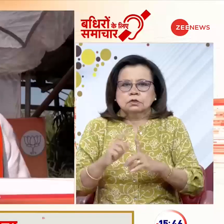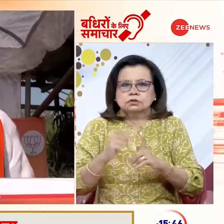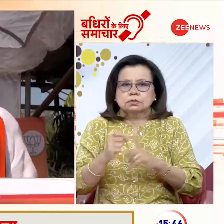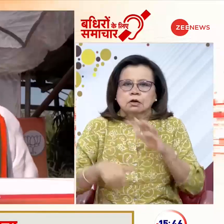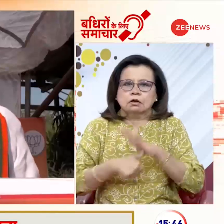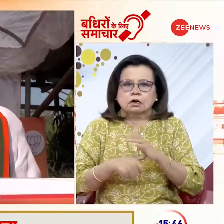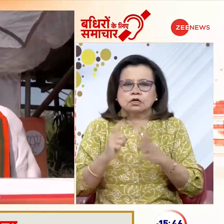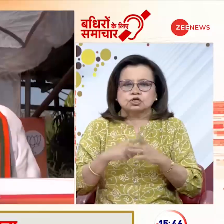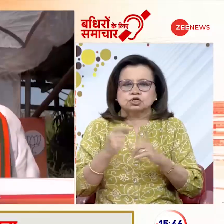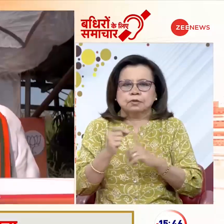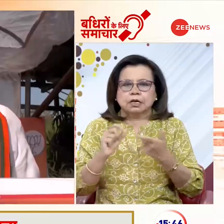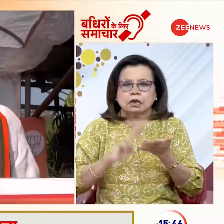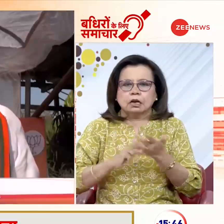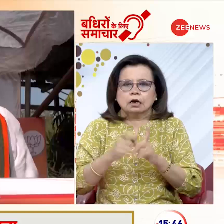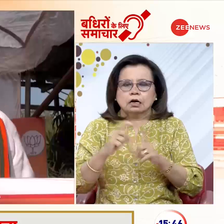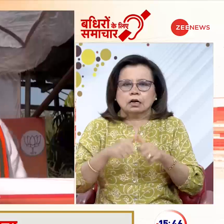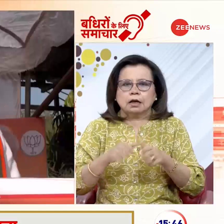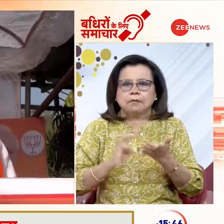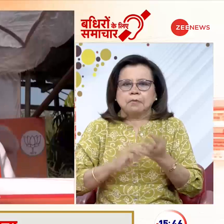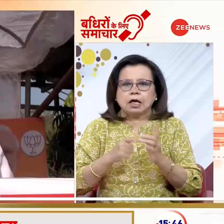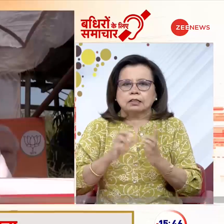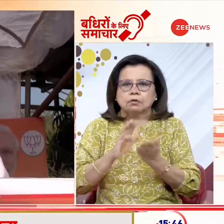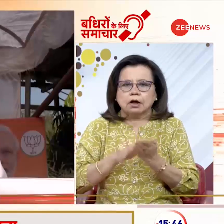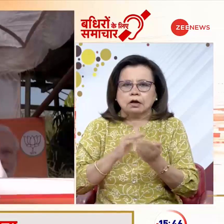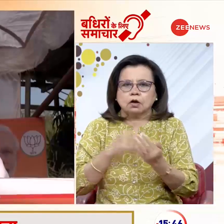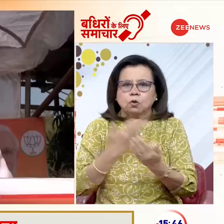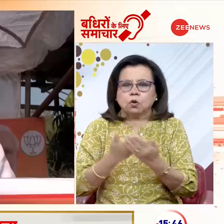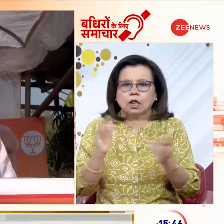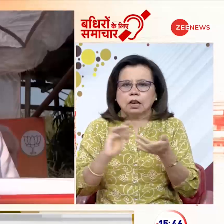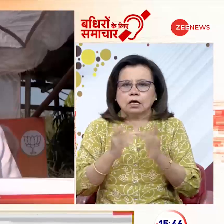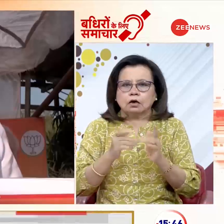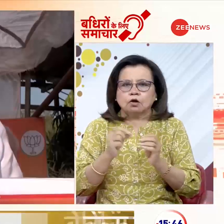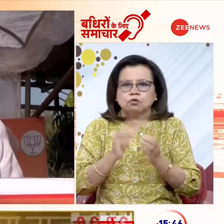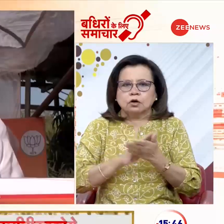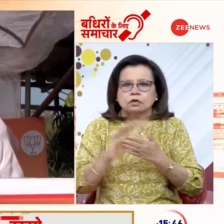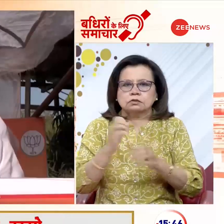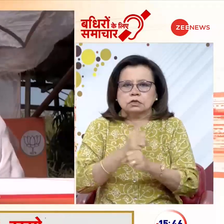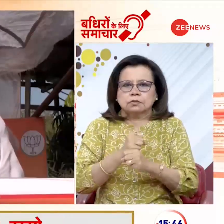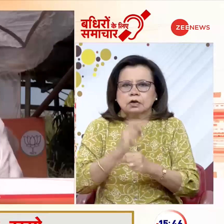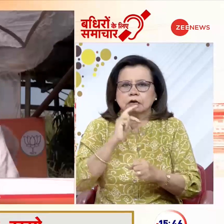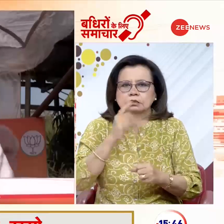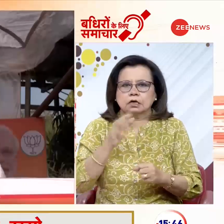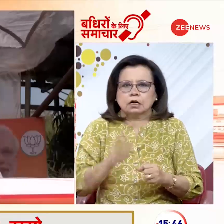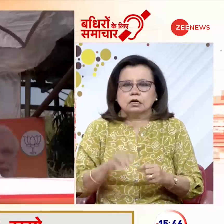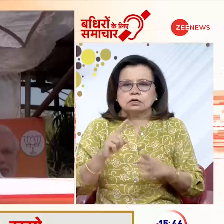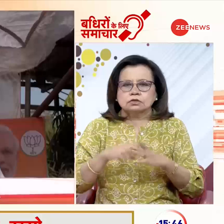बीजेपी अध्यक्ष जेपी नड्डा ने महादेव बेटिंग ऐप को लेकर भूपेश सरकार पर निशाना